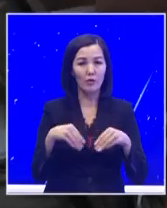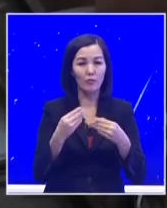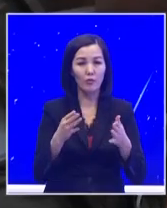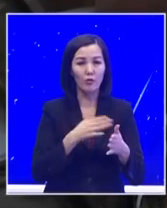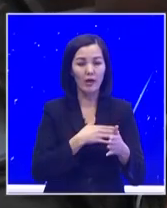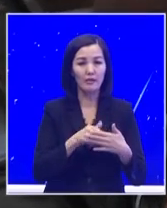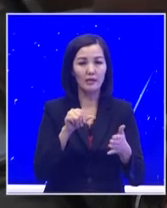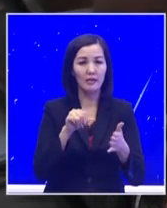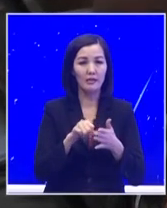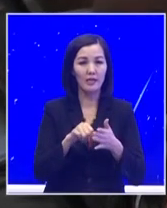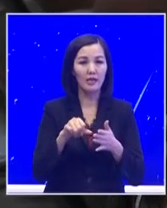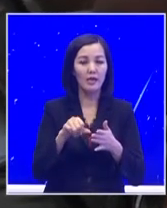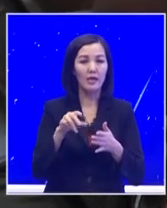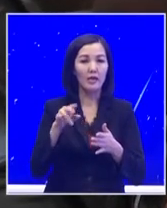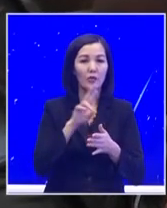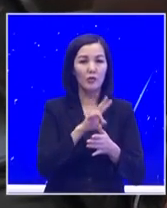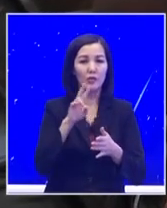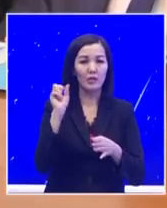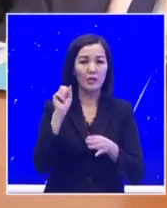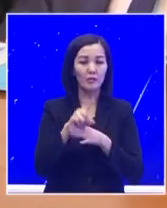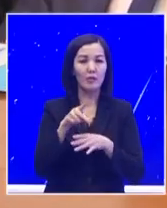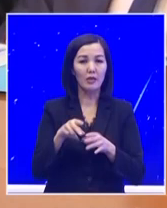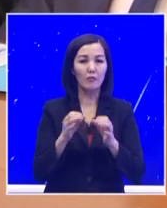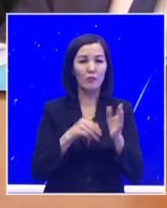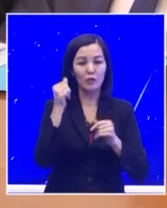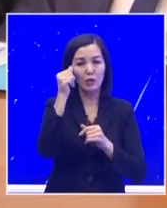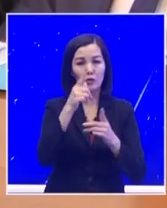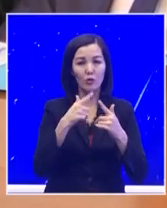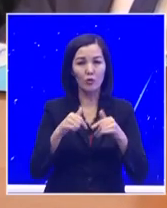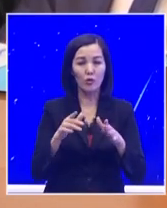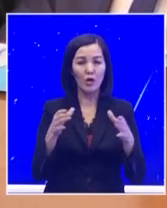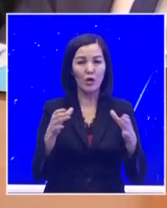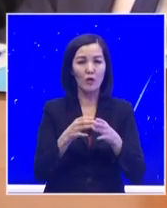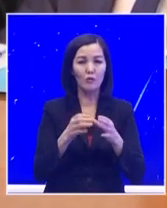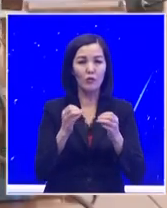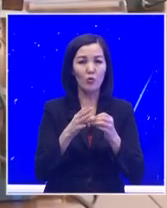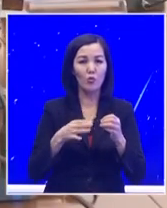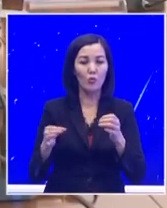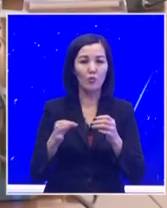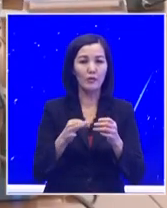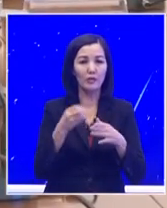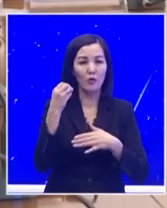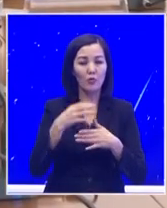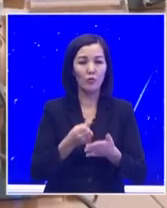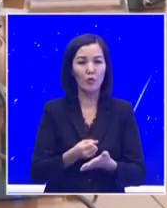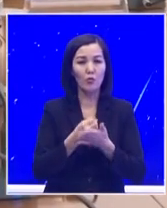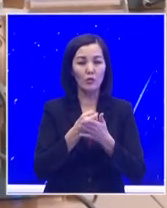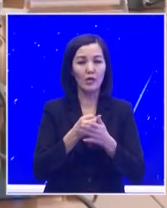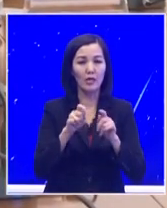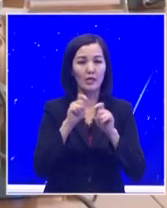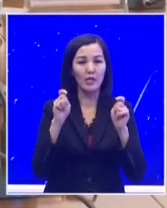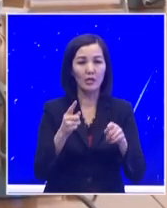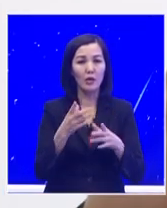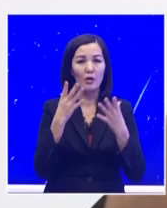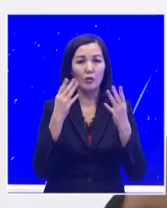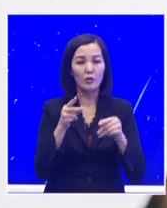атсалысады. Елбасы тапсырмасымен 2018 жылы құрылған қауымдастық еліміздің 10 облысында қолдау орталығын ашты. Онда күніне